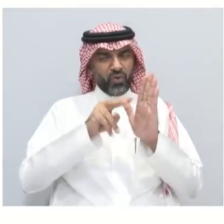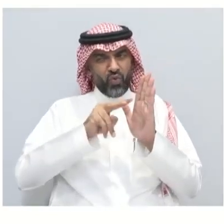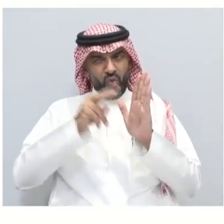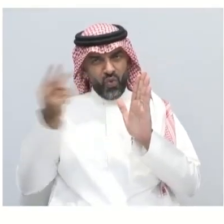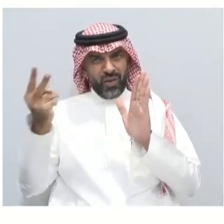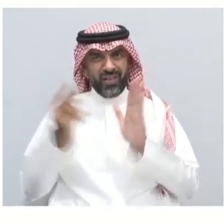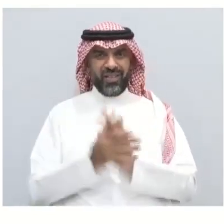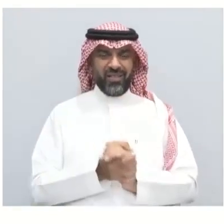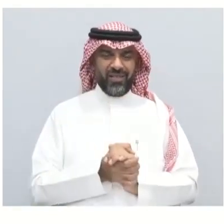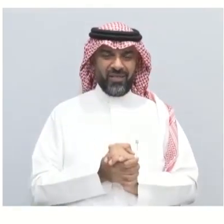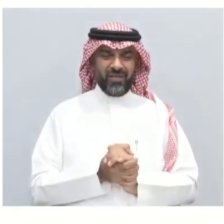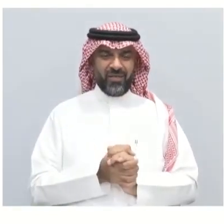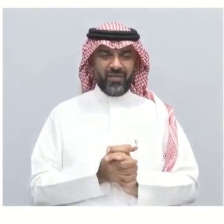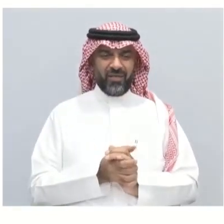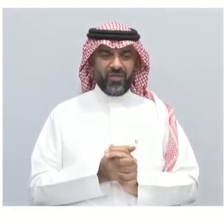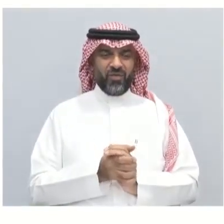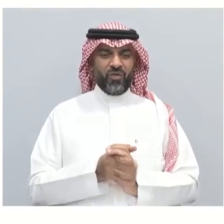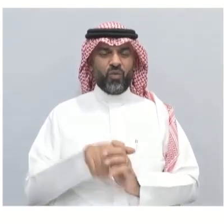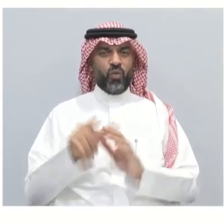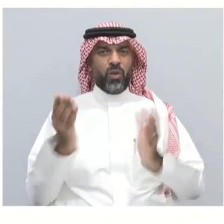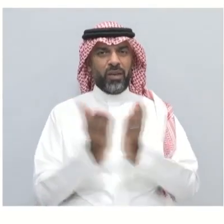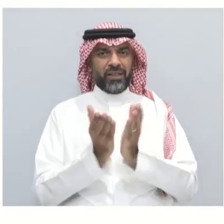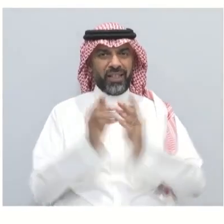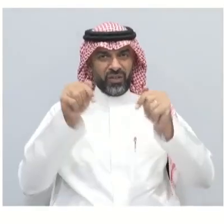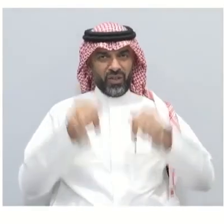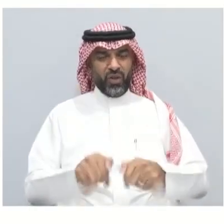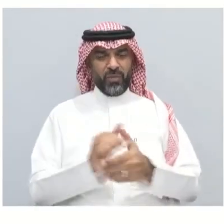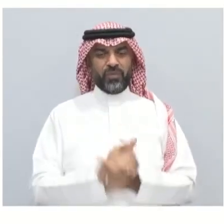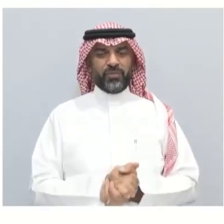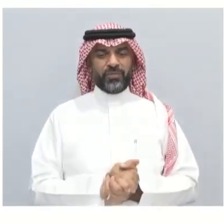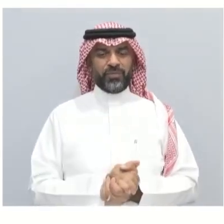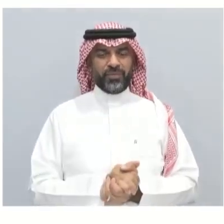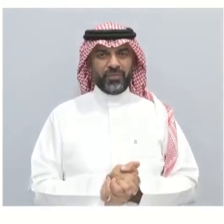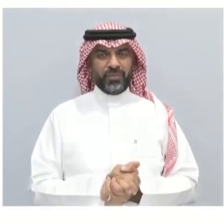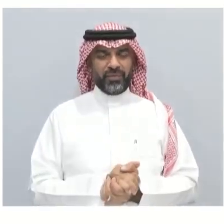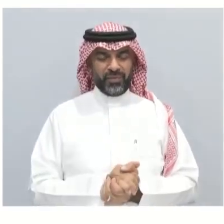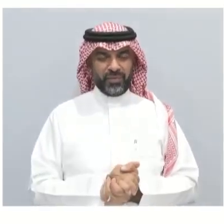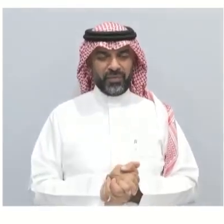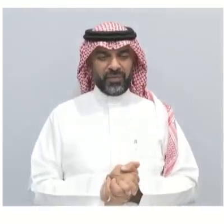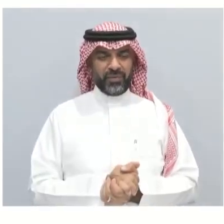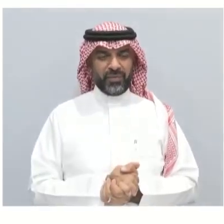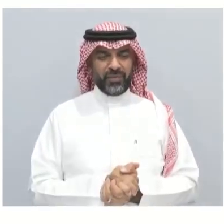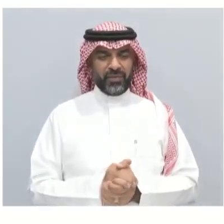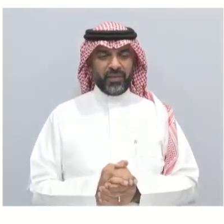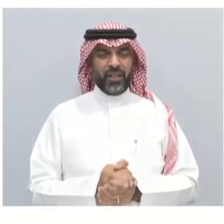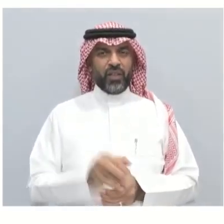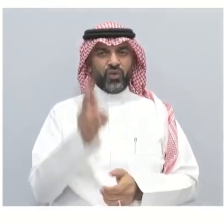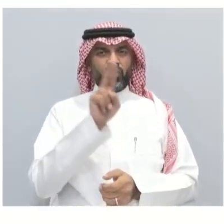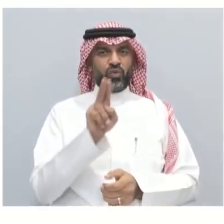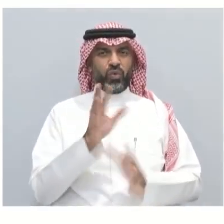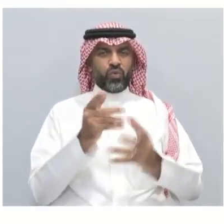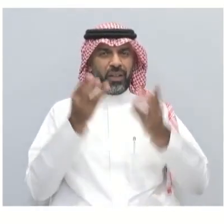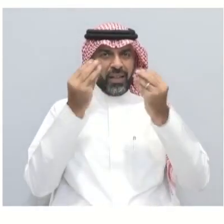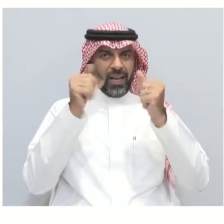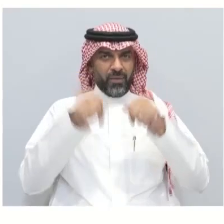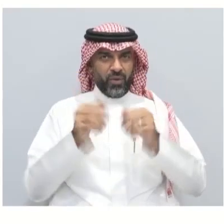اخرى وهو عباره عن الدرس الخاص بالوحده الثانيه ماذا سنتعلم في هذا